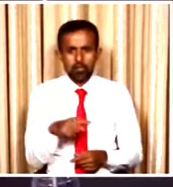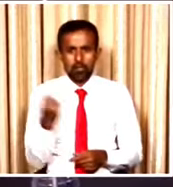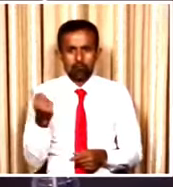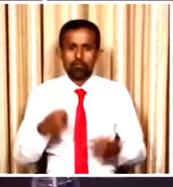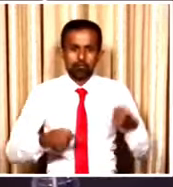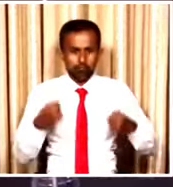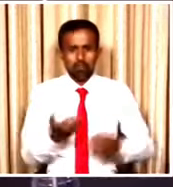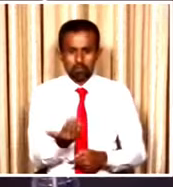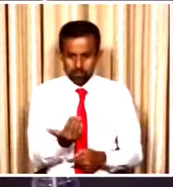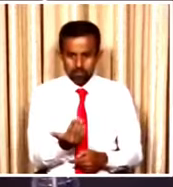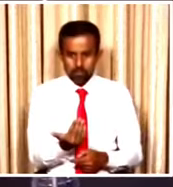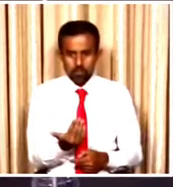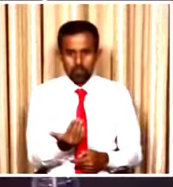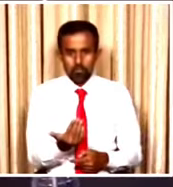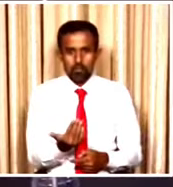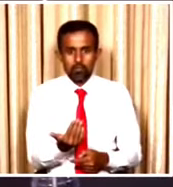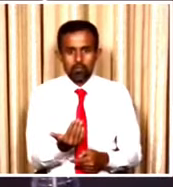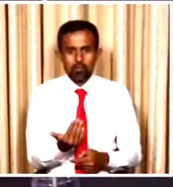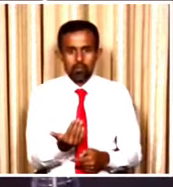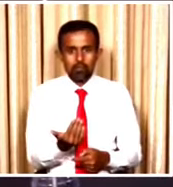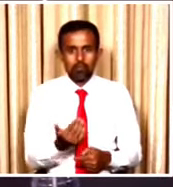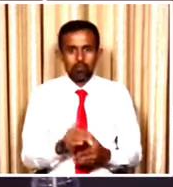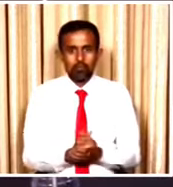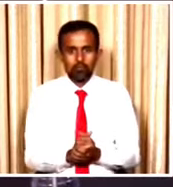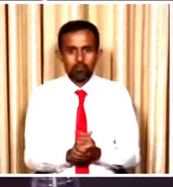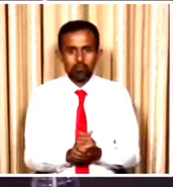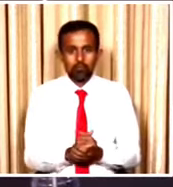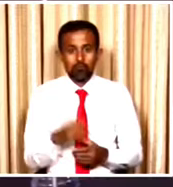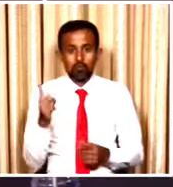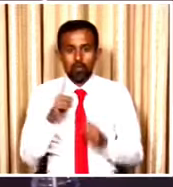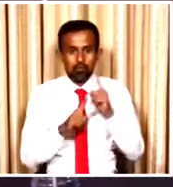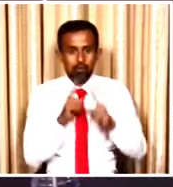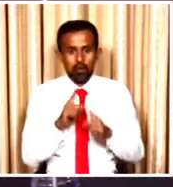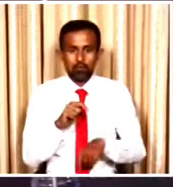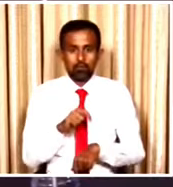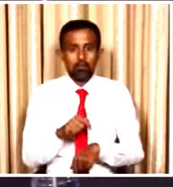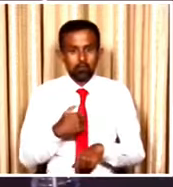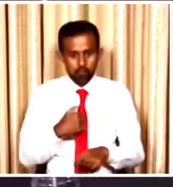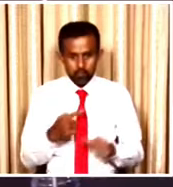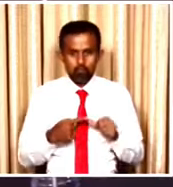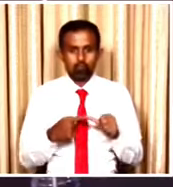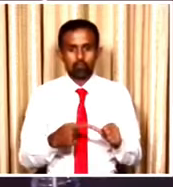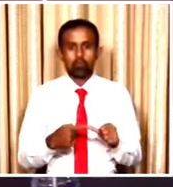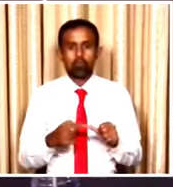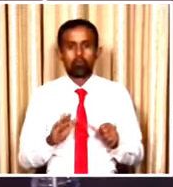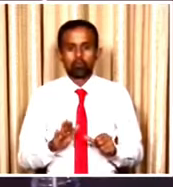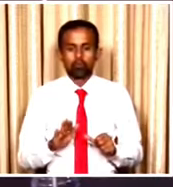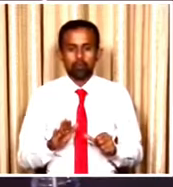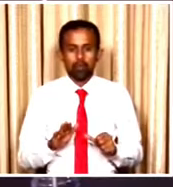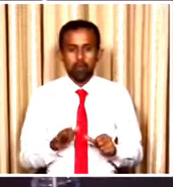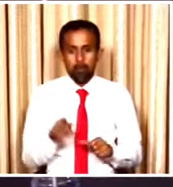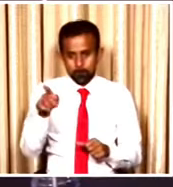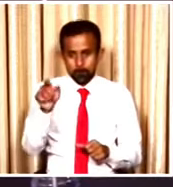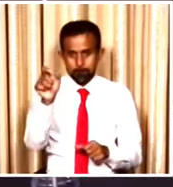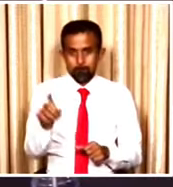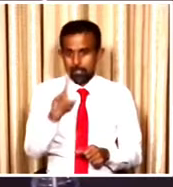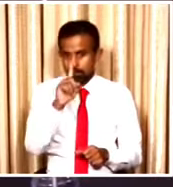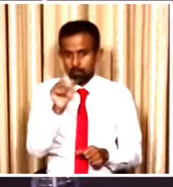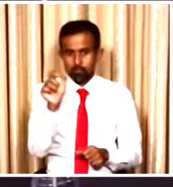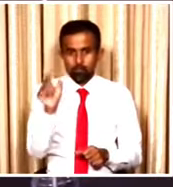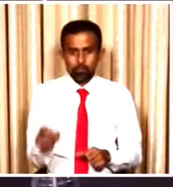එකක් දෙන්න මේ මම මේක තමයි මේක විවාදයක්. තවයි කතා කරන්න වෙනවා නම් මම ඒකට උත්තර දෙන්න වෙනවා. මෙයා මෙයත් එක්කෙනෙක්